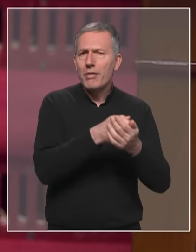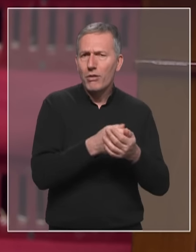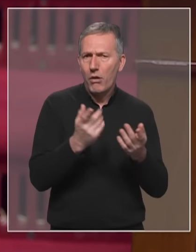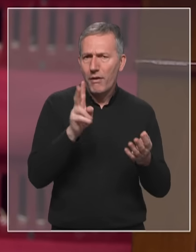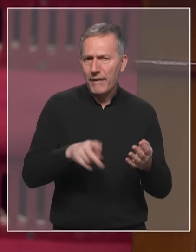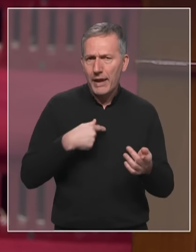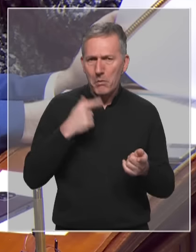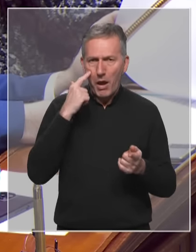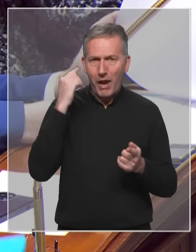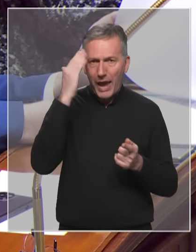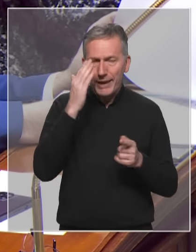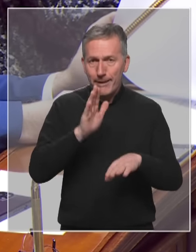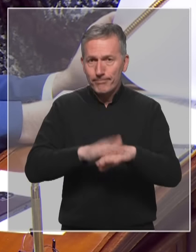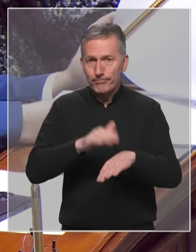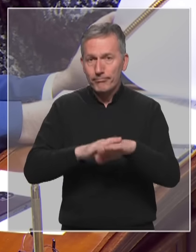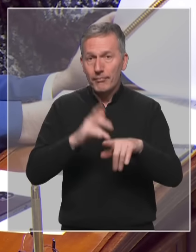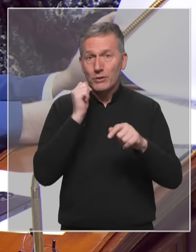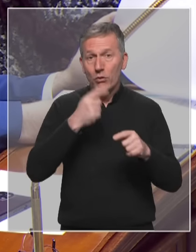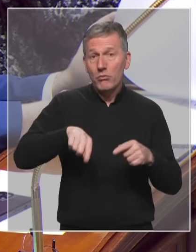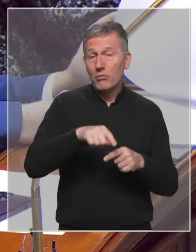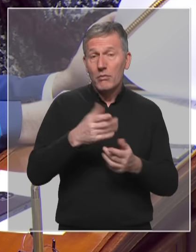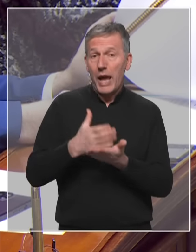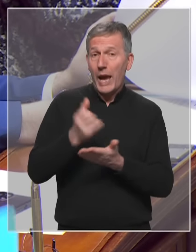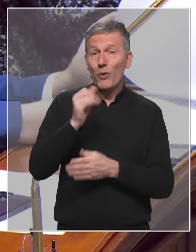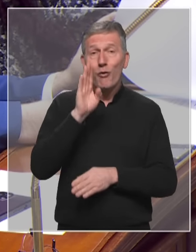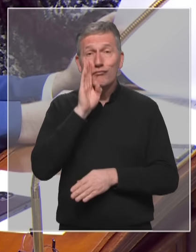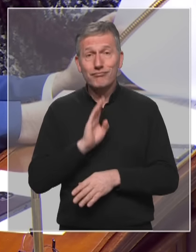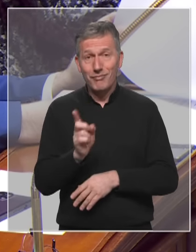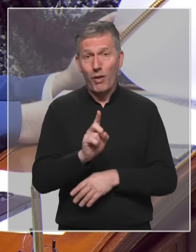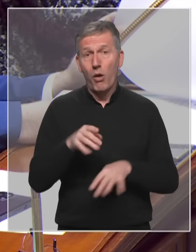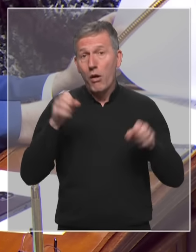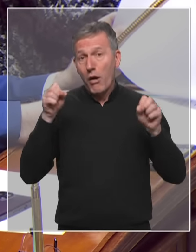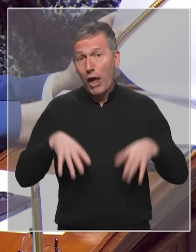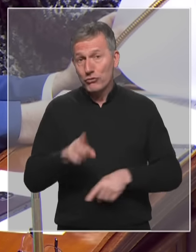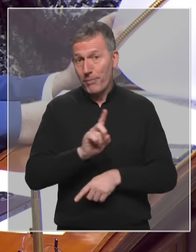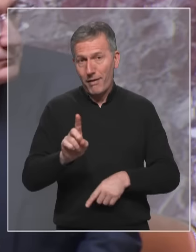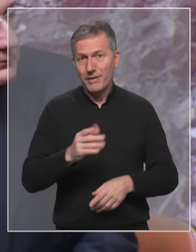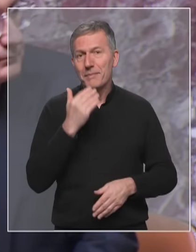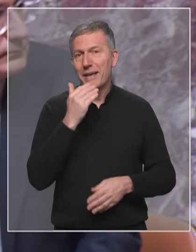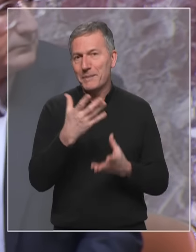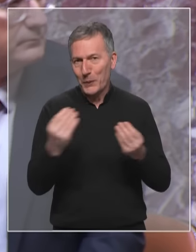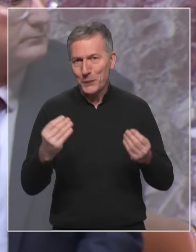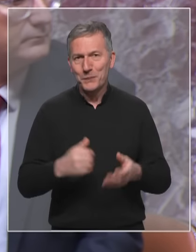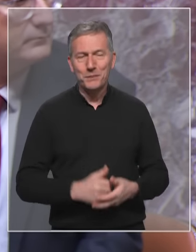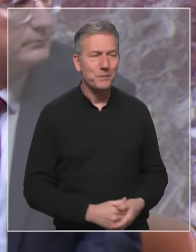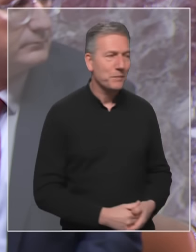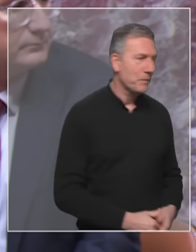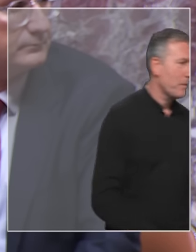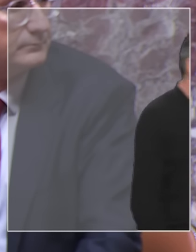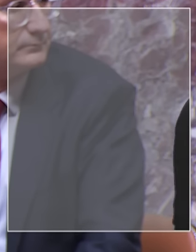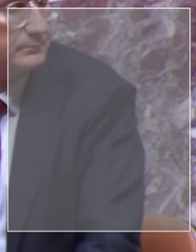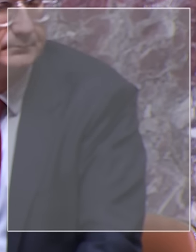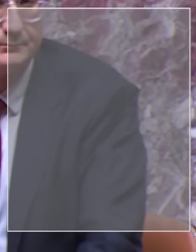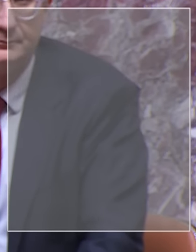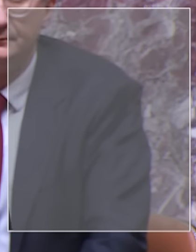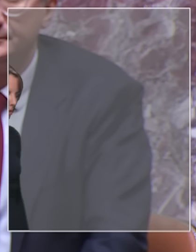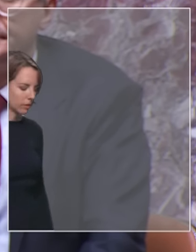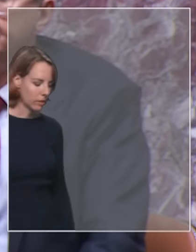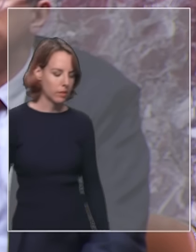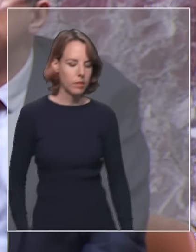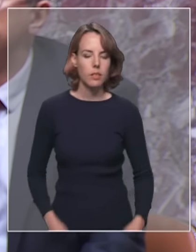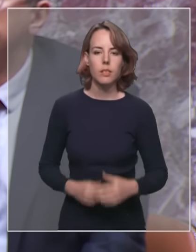particulièrement inquiète et de vous mettre en garde. Les Réunionnais ne sont ni dociles ni résignés. Merci beaucoup, madame la députée. La parole est à